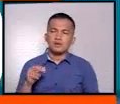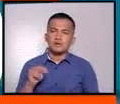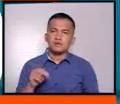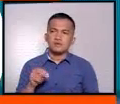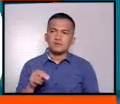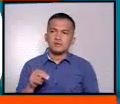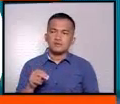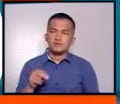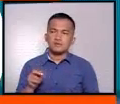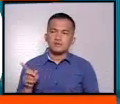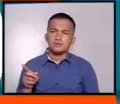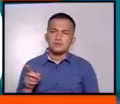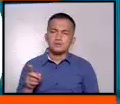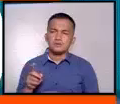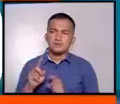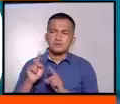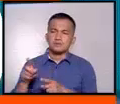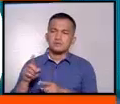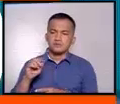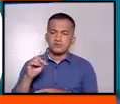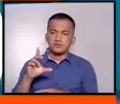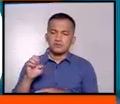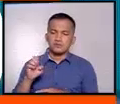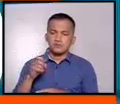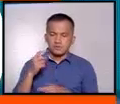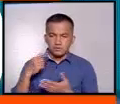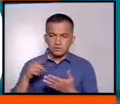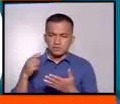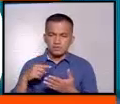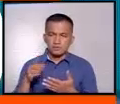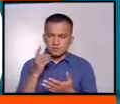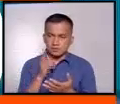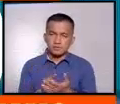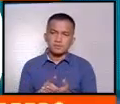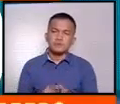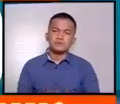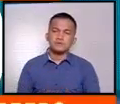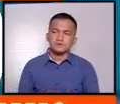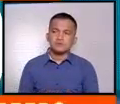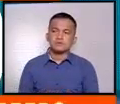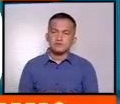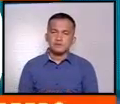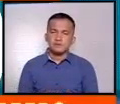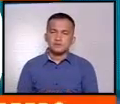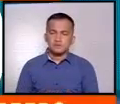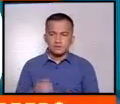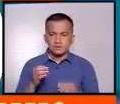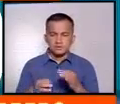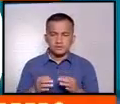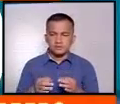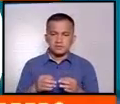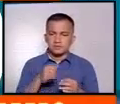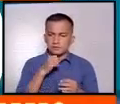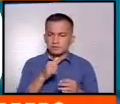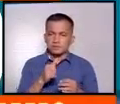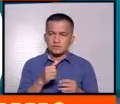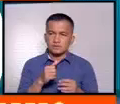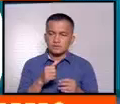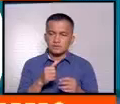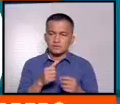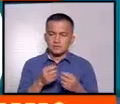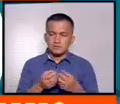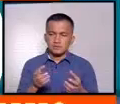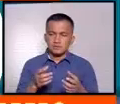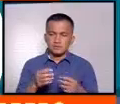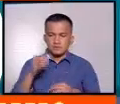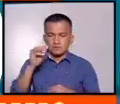pong ipuntahan po ng Dory yan para ma-inspect po yung mga documents po nila. Mm. At kung hindi po sila nagpapatupad, halimbawa